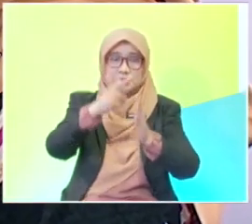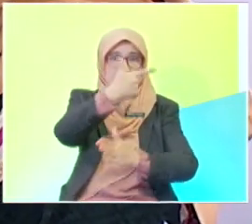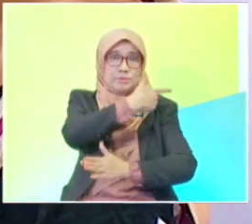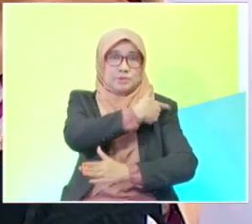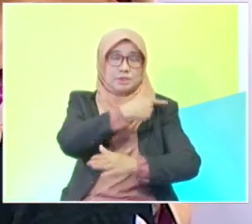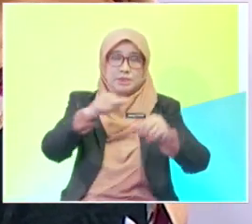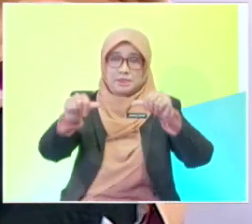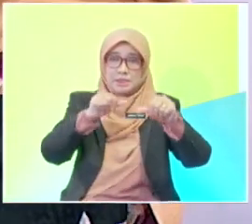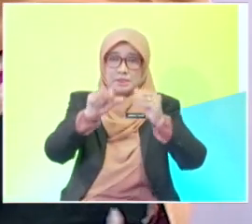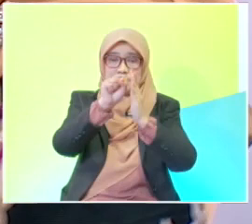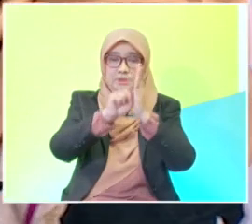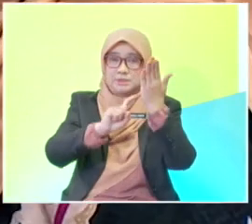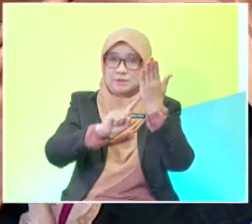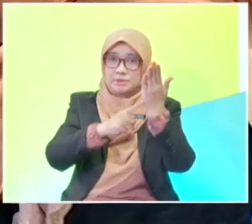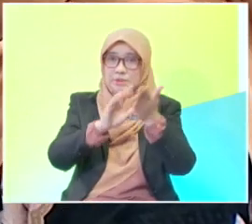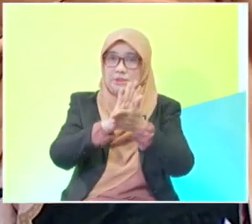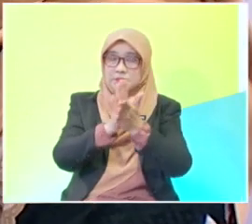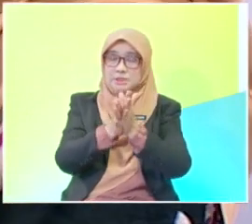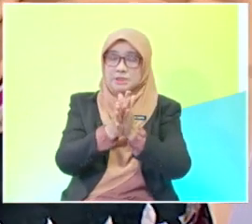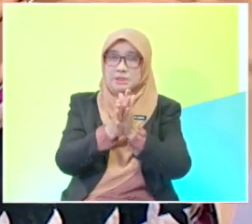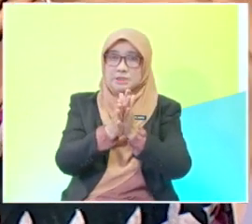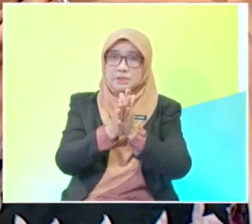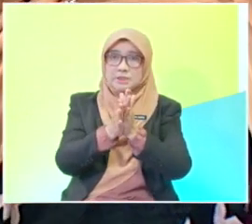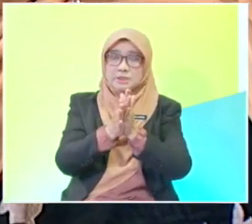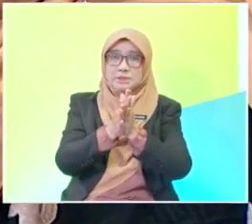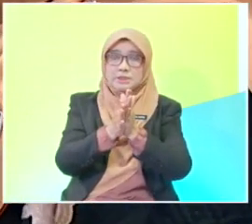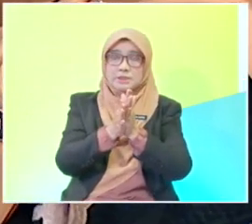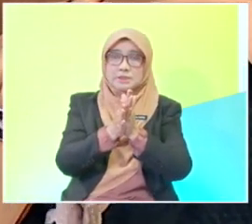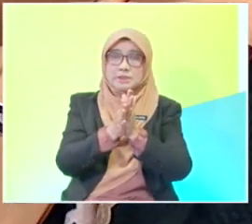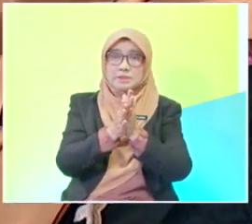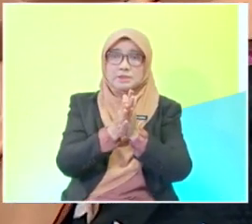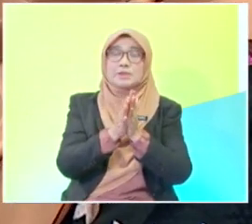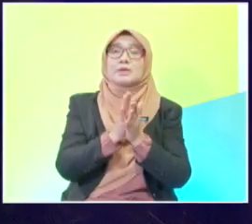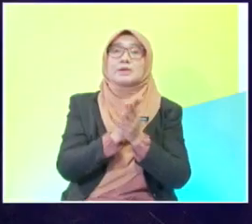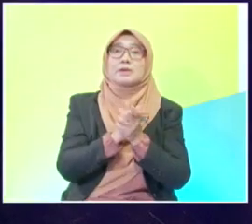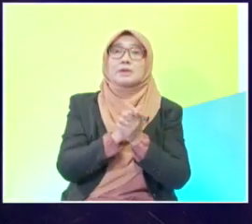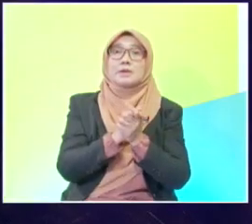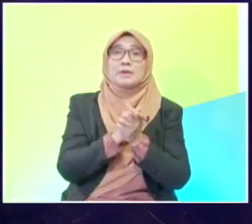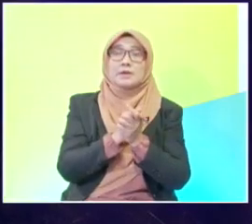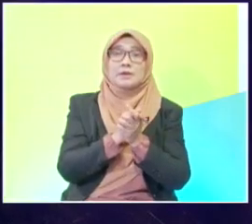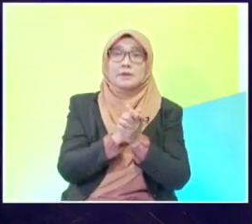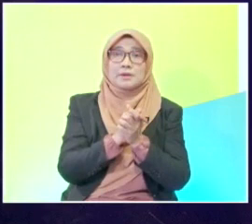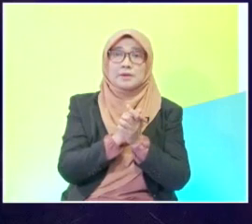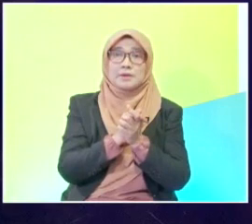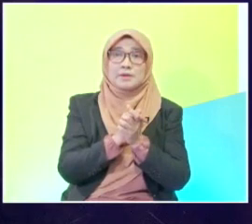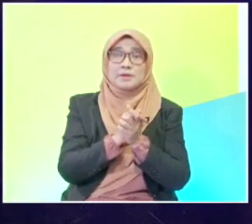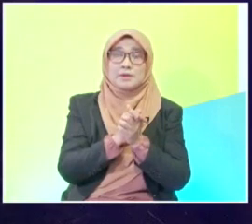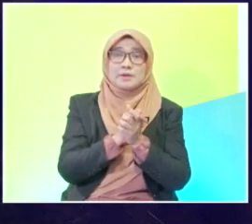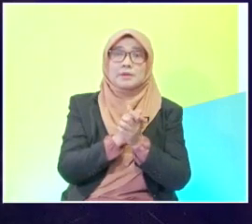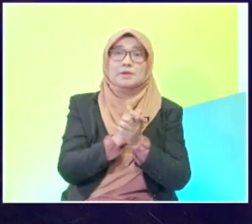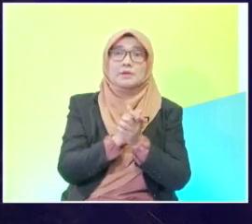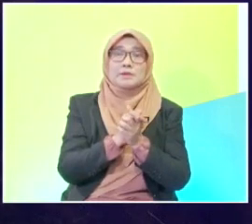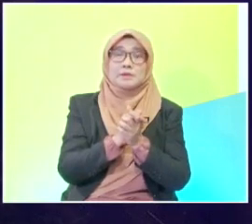aktif semula jadi, apa tadi? Semula jadi. Semula jadi seperti dia sembuh,